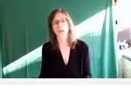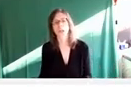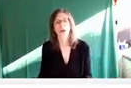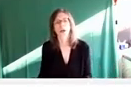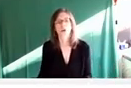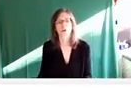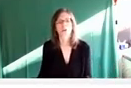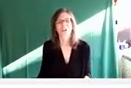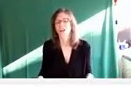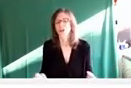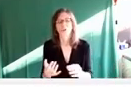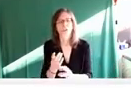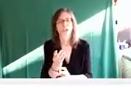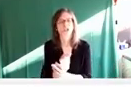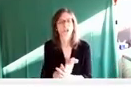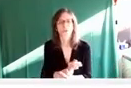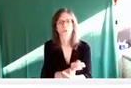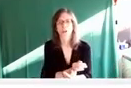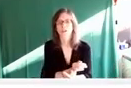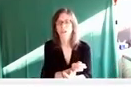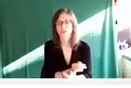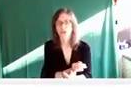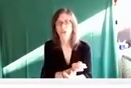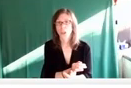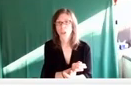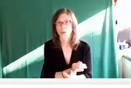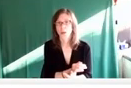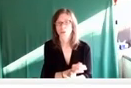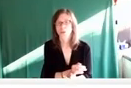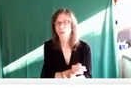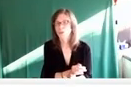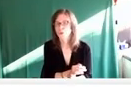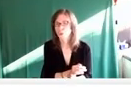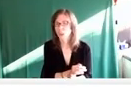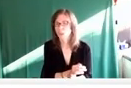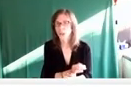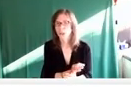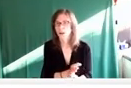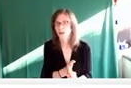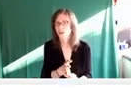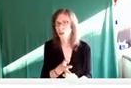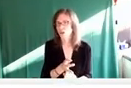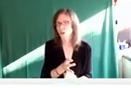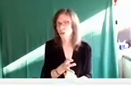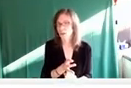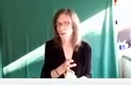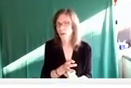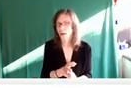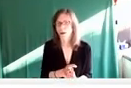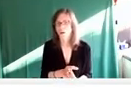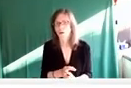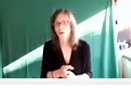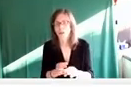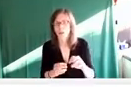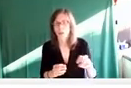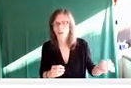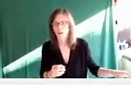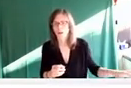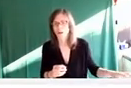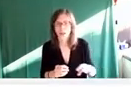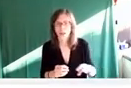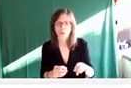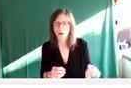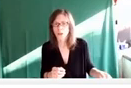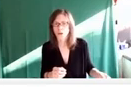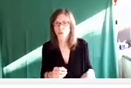sacré. Comment vous allez gérer vos anciens fichiers? Est-ce que vous allez les supprimer, les archiver, les mettre